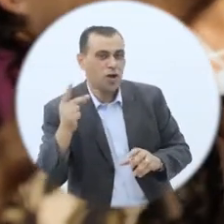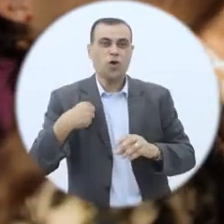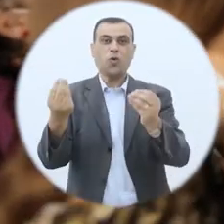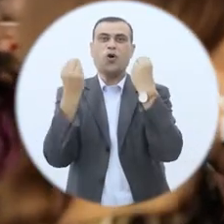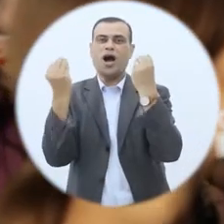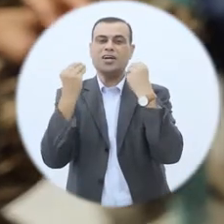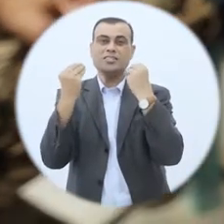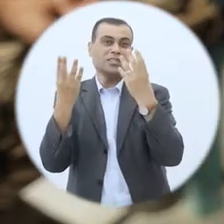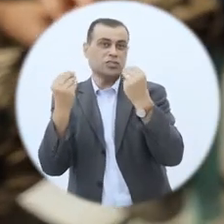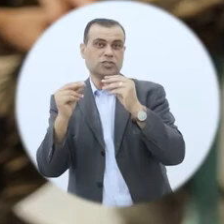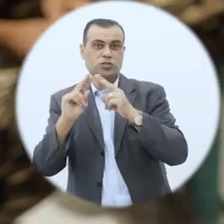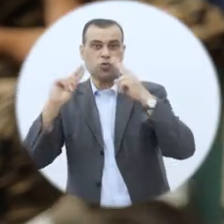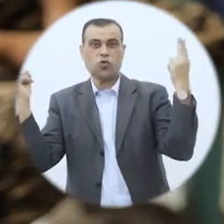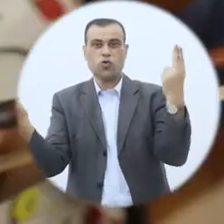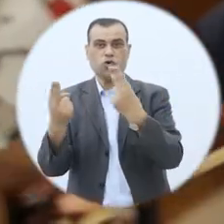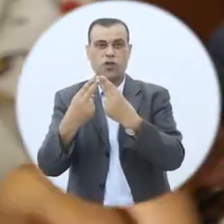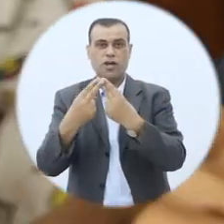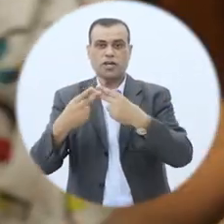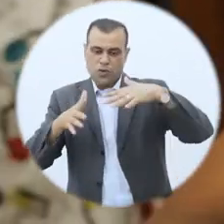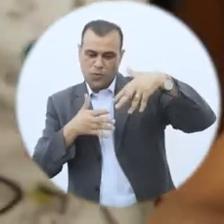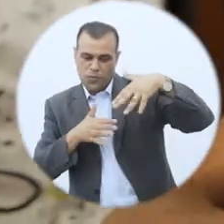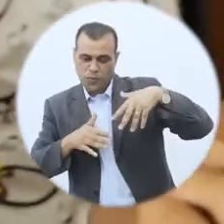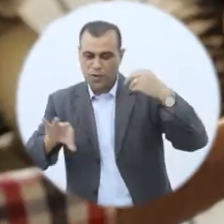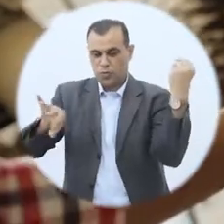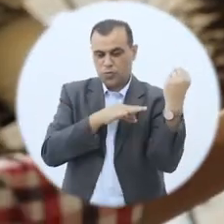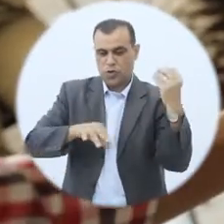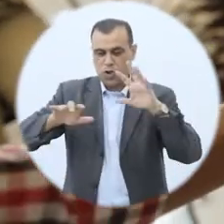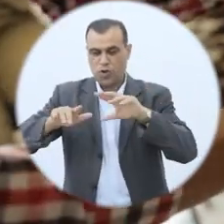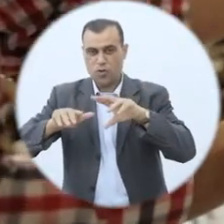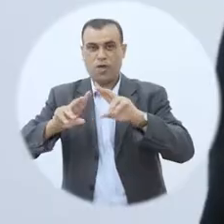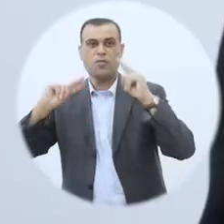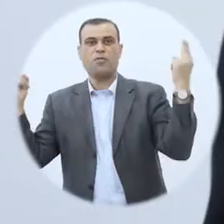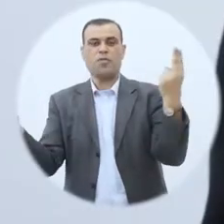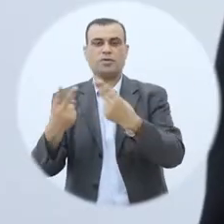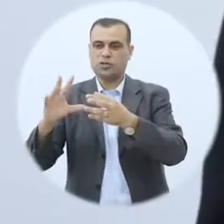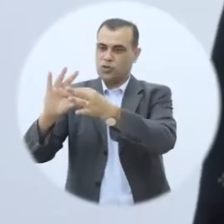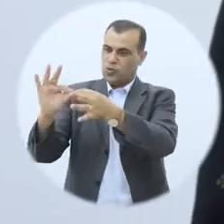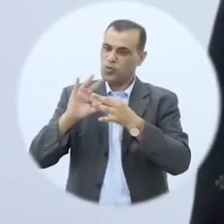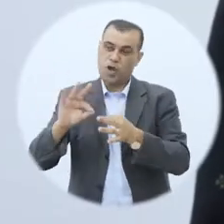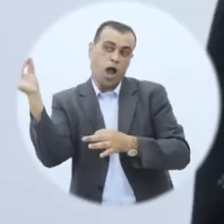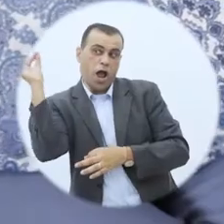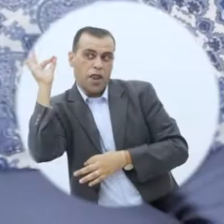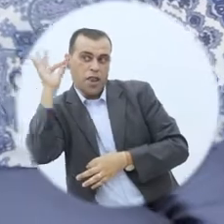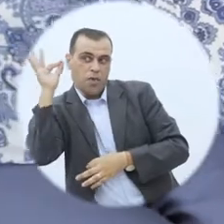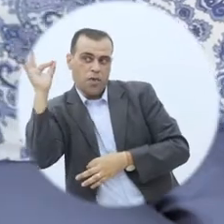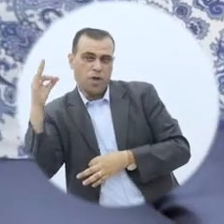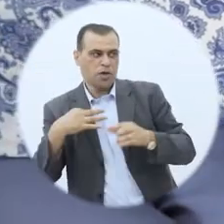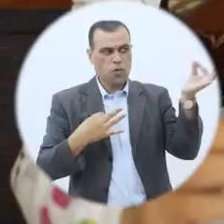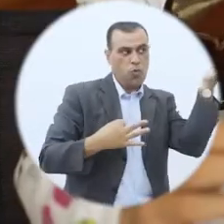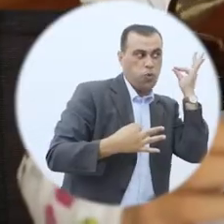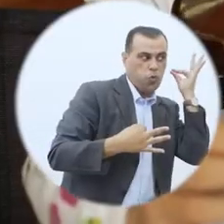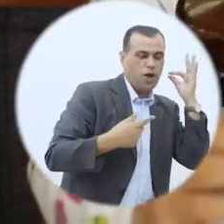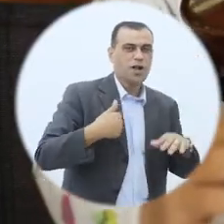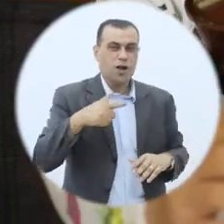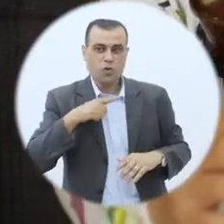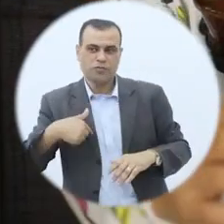أكثر عن الإيقاع الجماعي، كيف يضبط الإيقاع بشكل جماعي، وهذا إشي نمى عندهم إنه كيف يسمعوا بعض هم كفريق، كيف إحنا